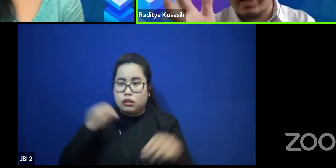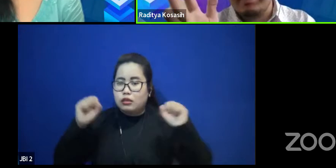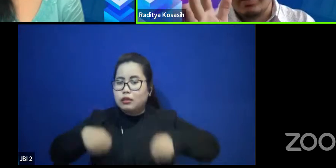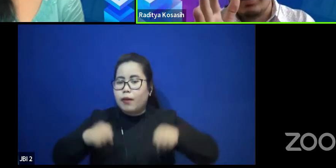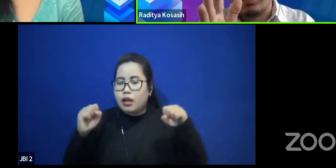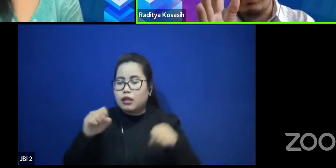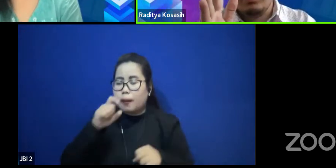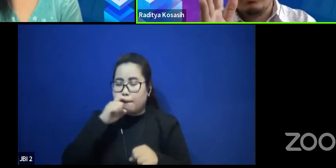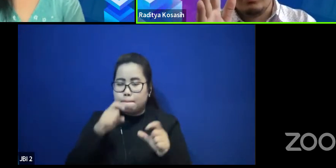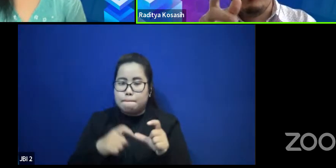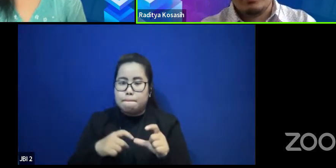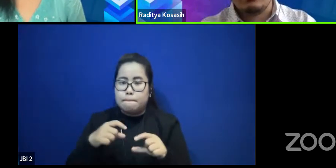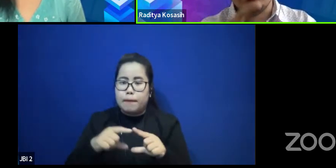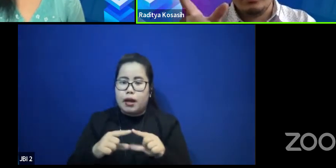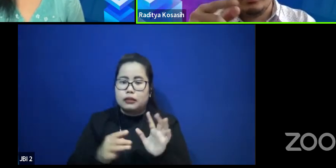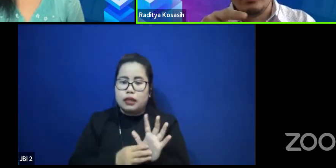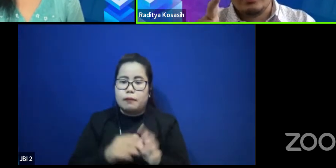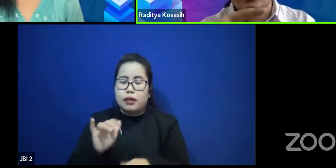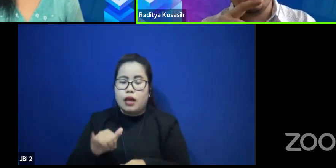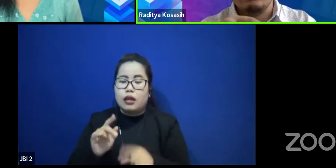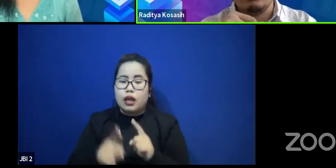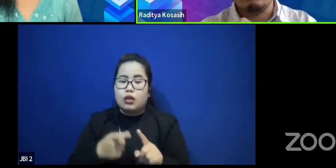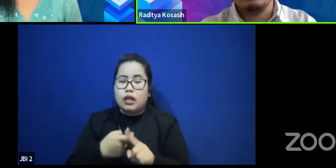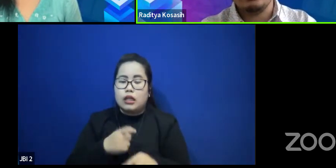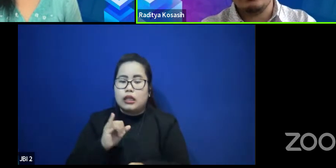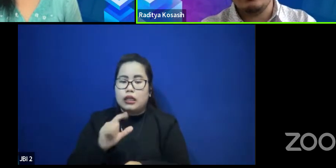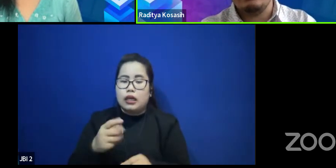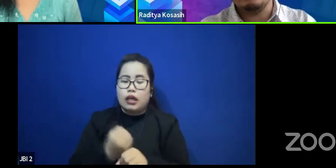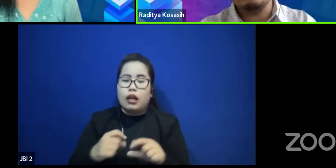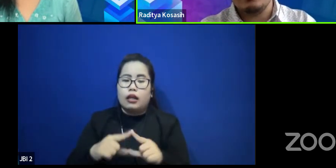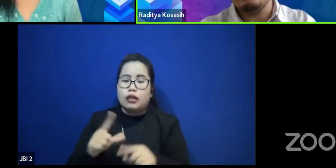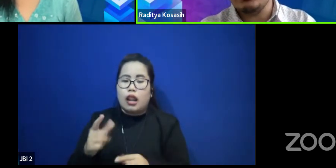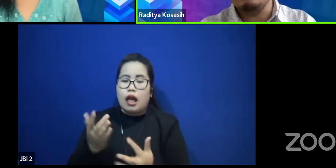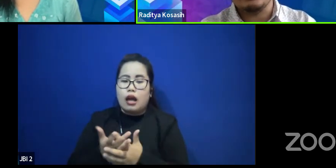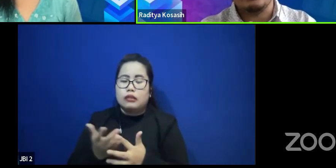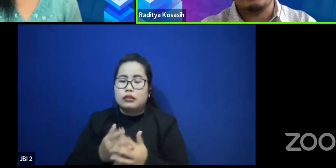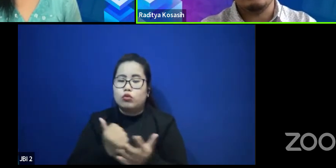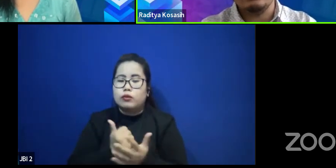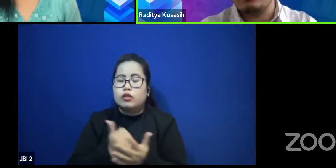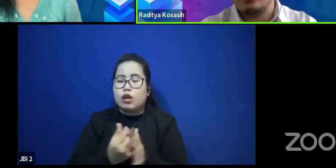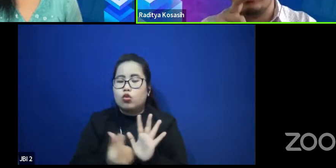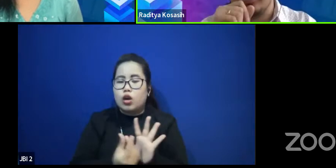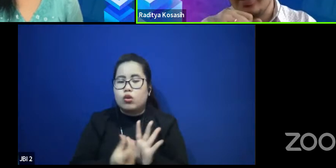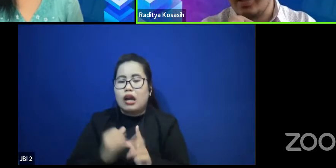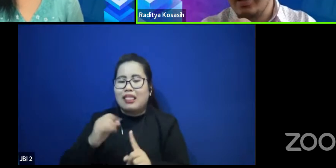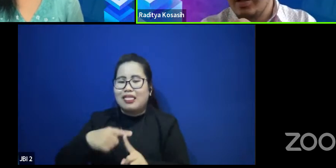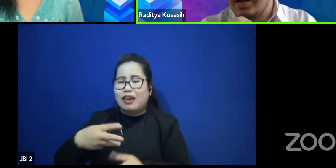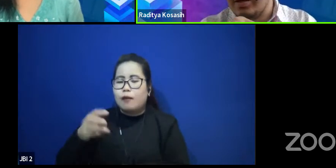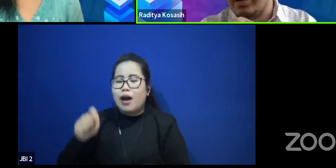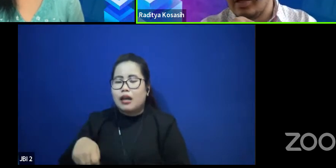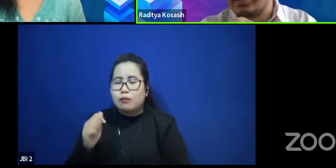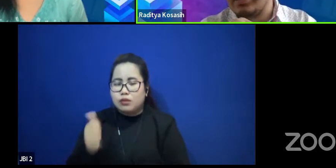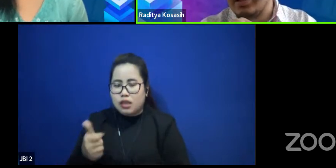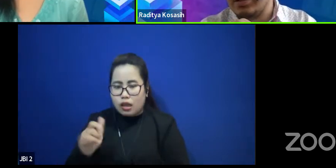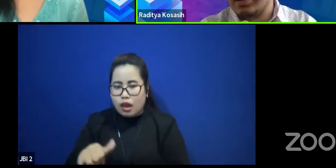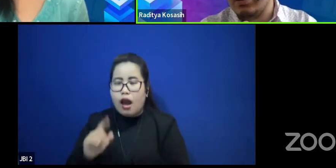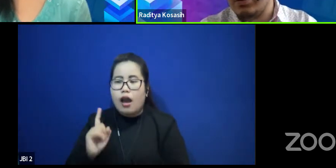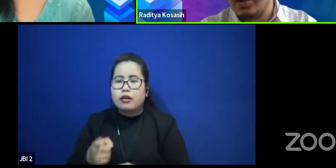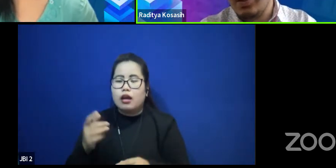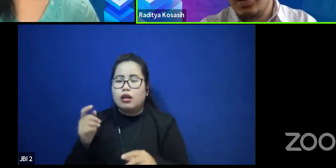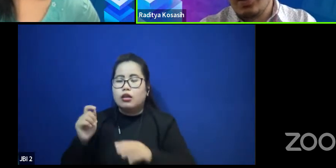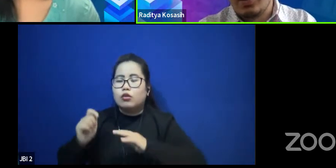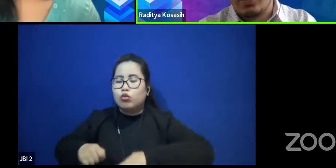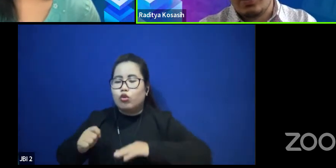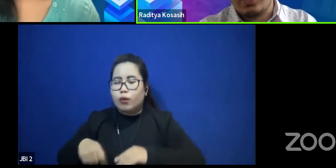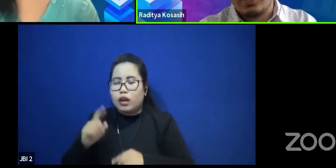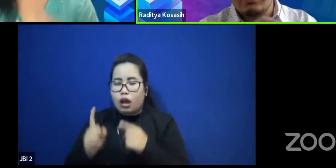dengan pas m dalam hal jadi illegal access jaungi teisme bisa dipakai di situ dan itu dada sanksi-sanksi